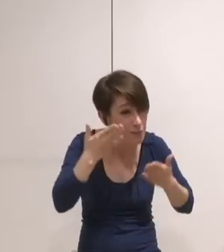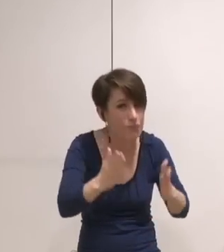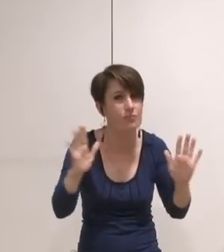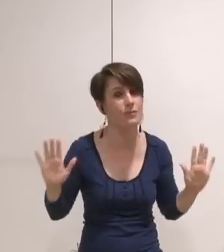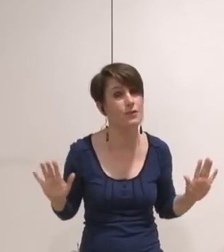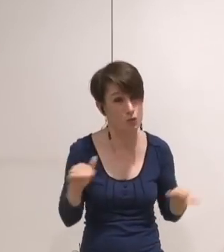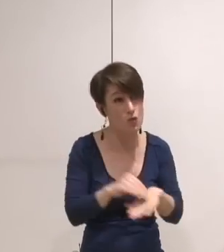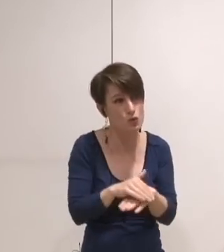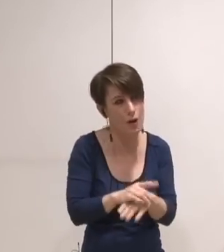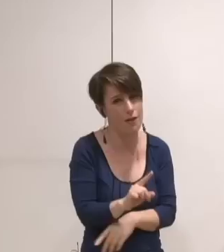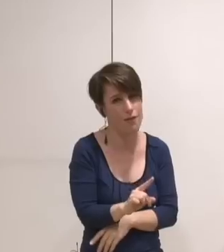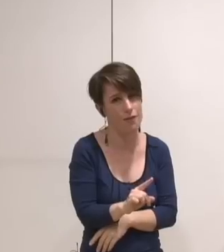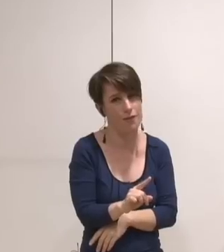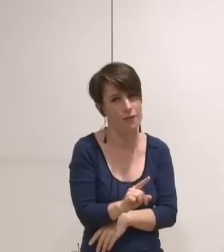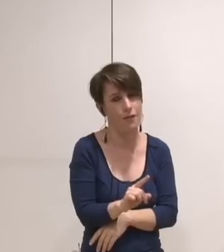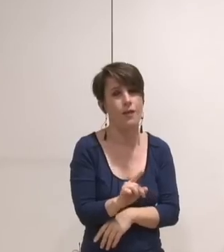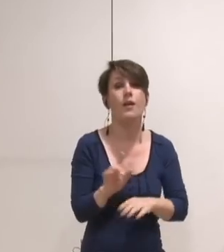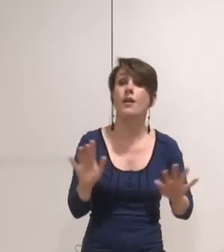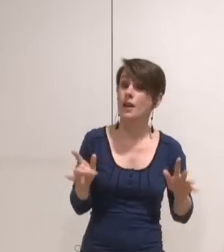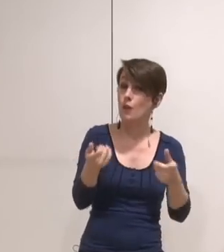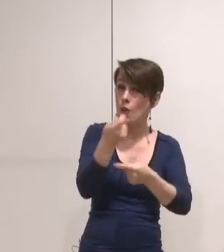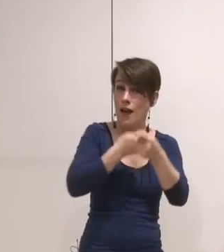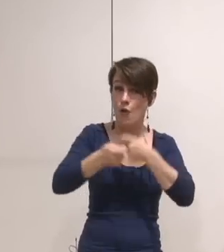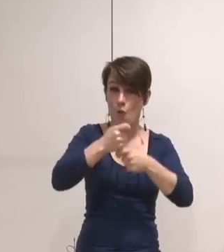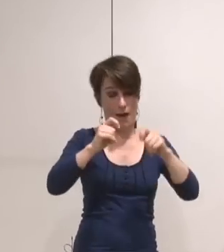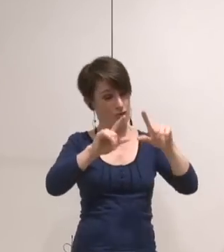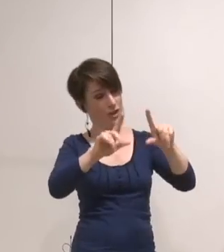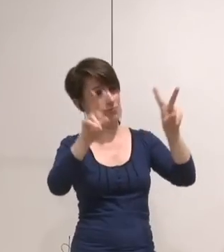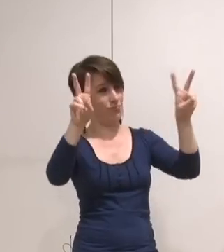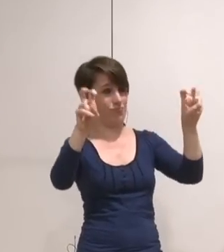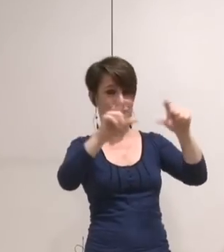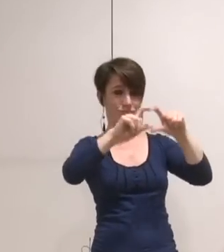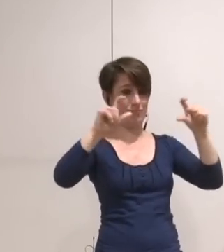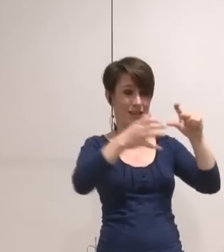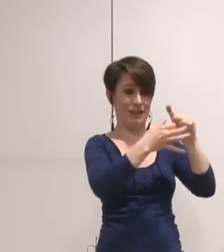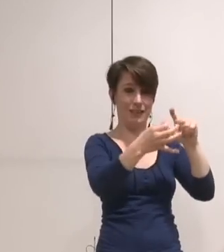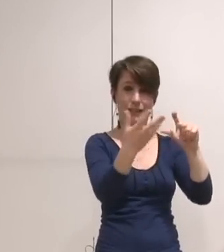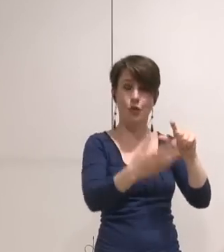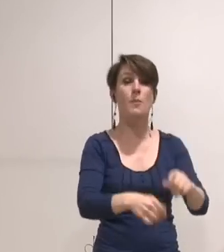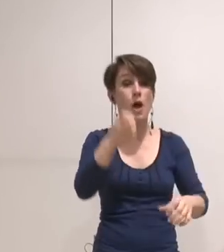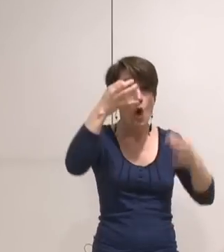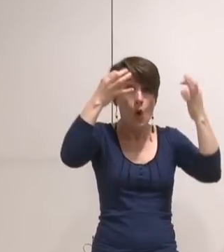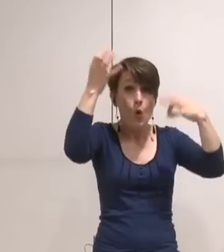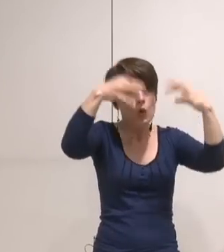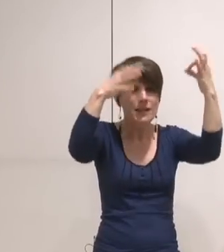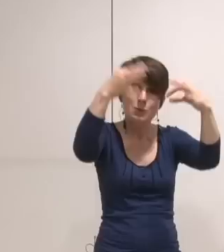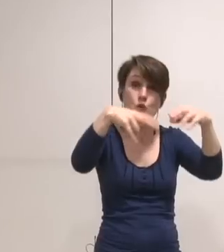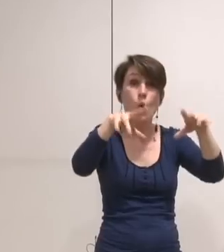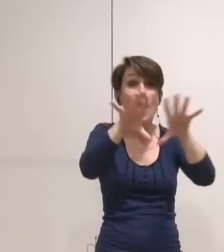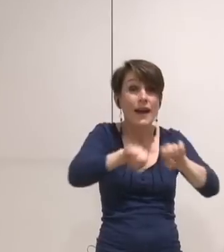marché en question le dit bien conception réalisation